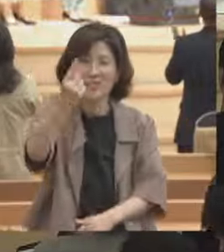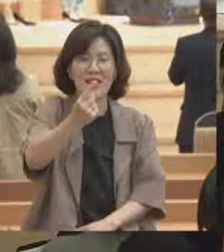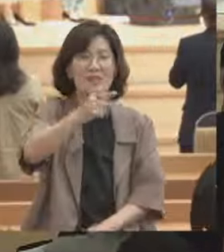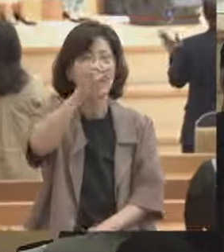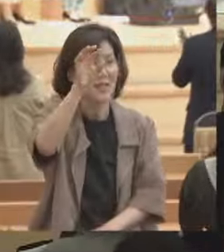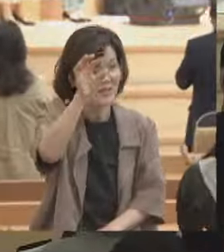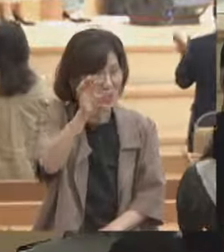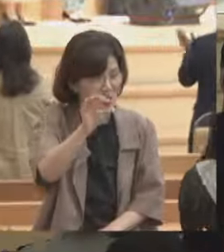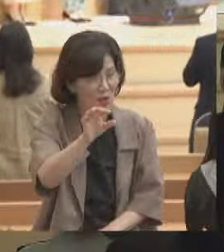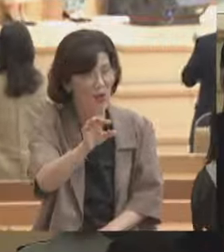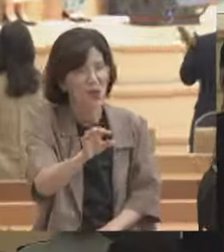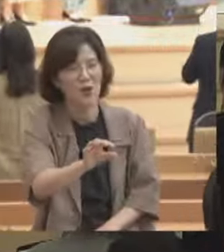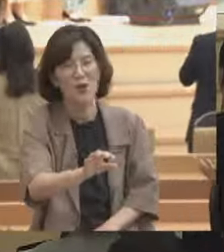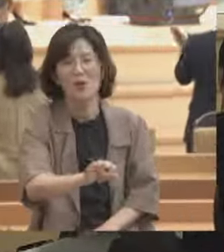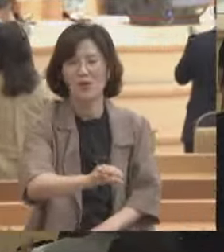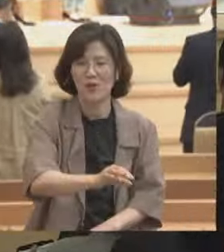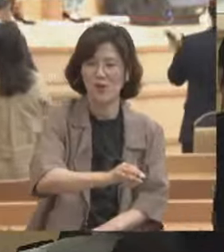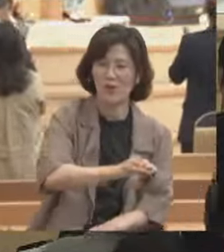주님의 임재 앞에서